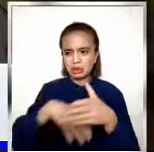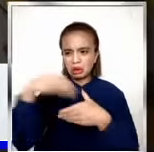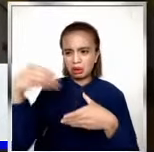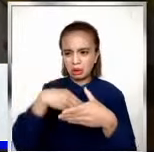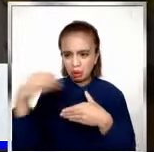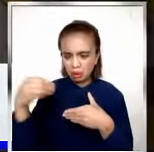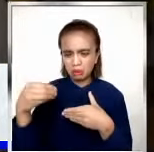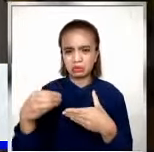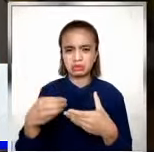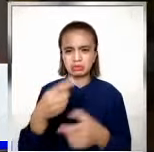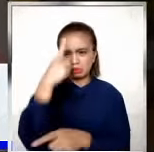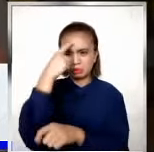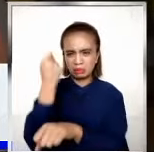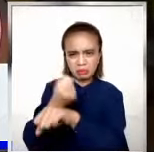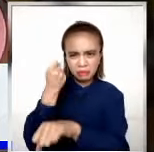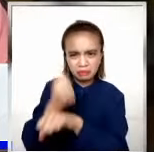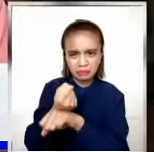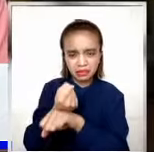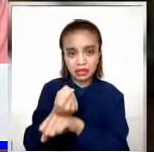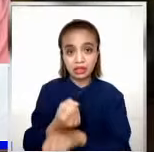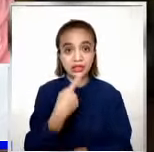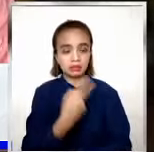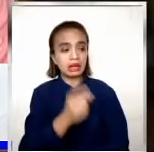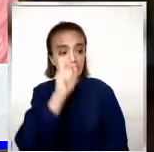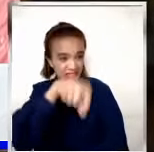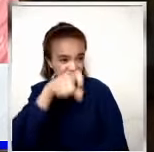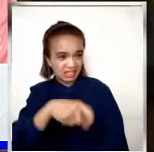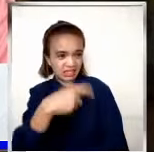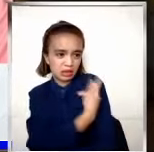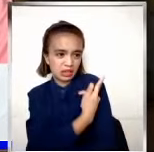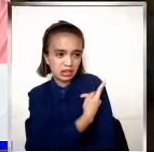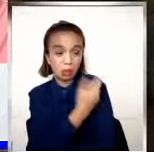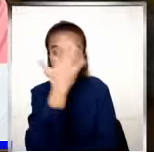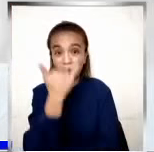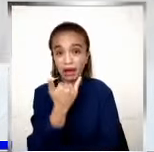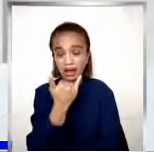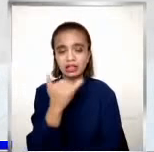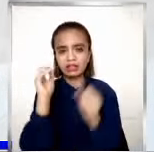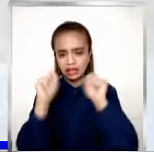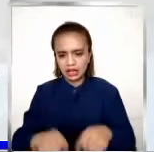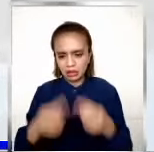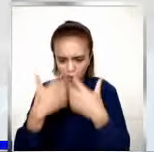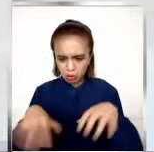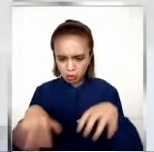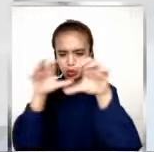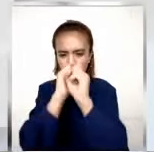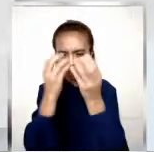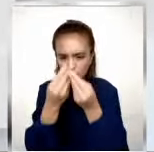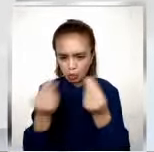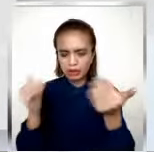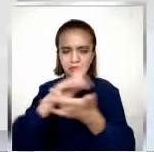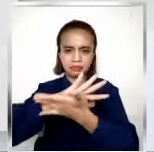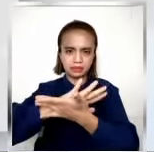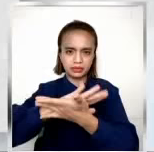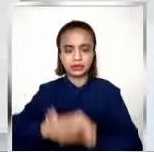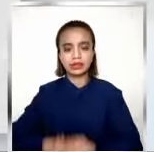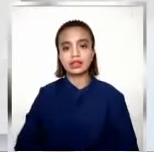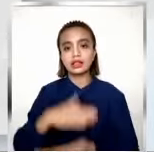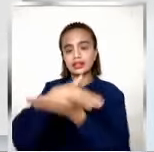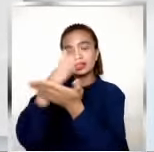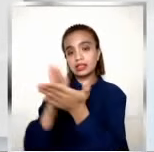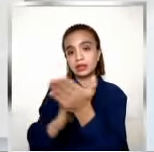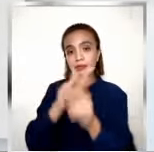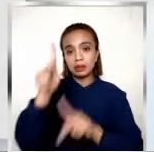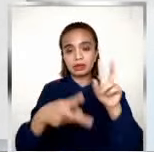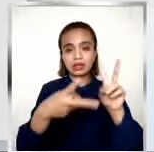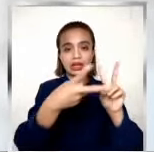kinakailangan bakunahan para matapos na yung COVID. Ipinarinig din ng ilang netizens sa hashtag Boses Mo